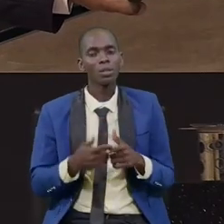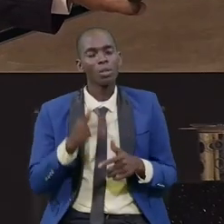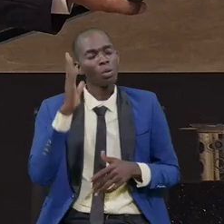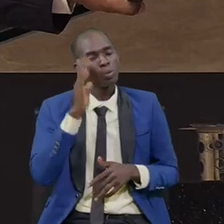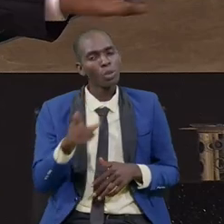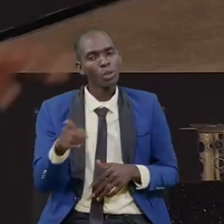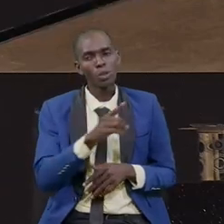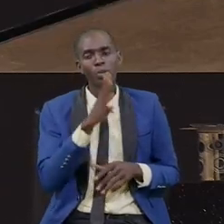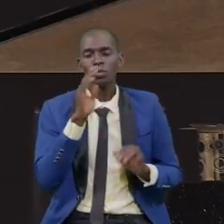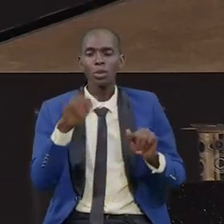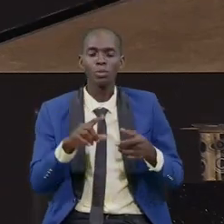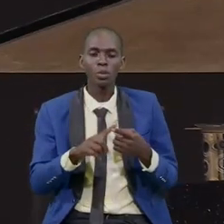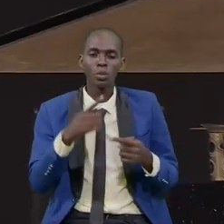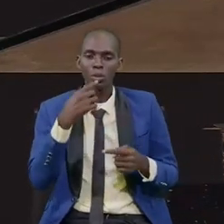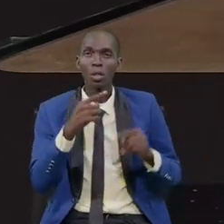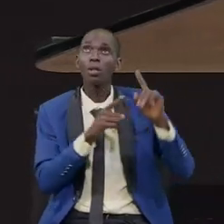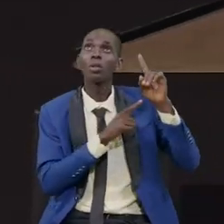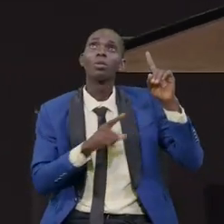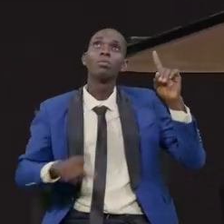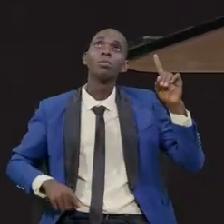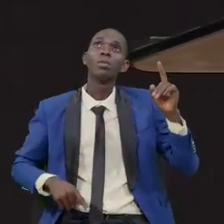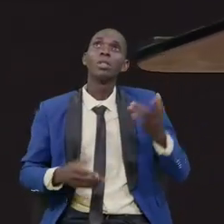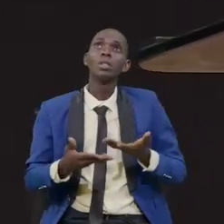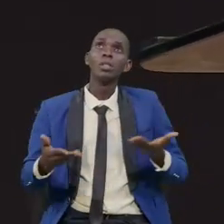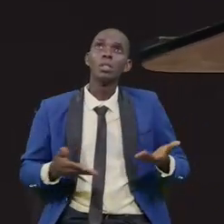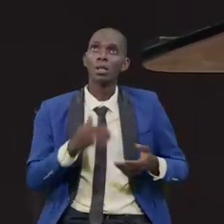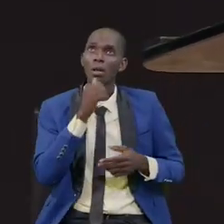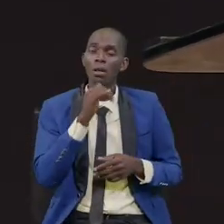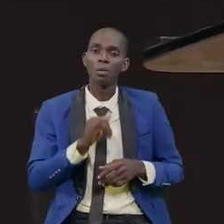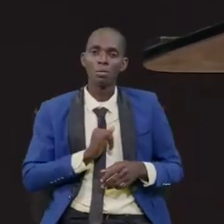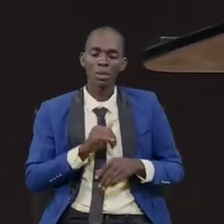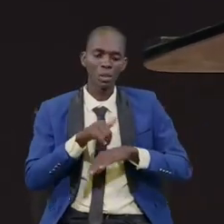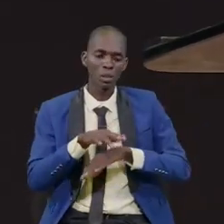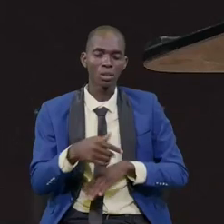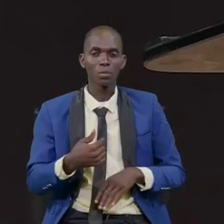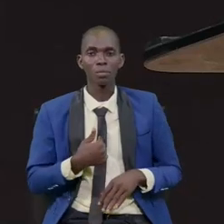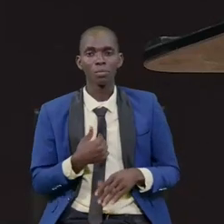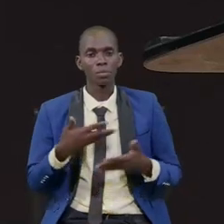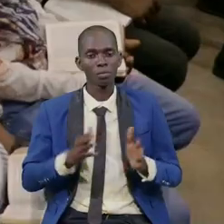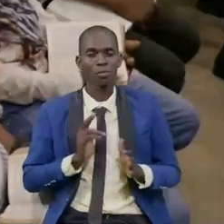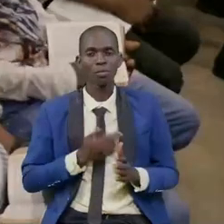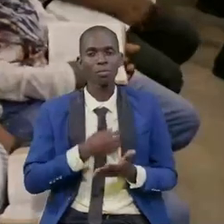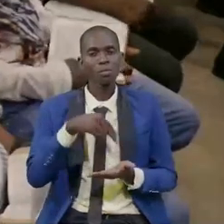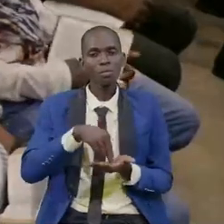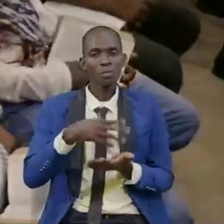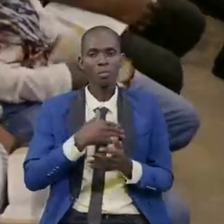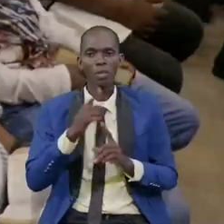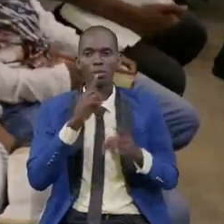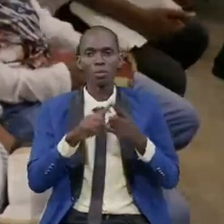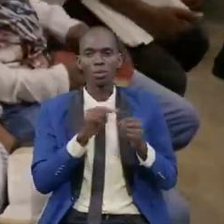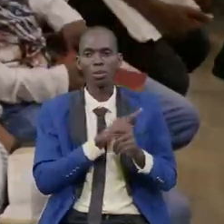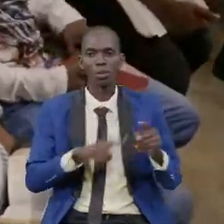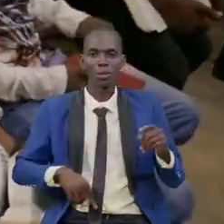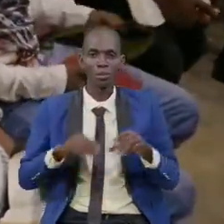nous serons en mesure de dire, Seigneur, me voici, envoie-moi. Tenons-nous debout maintenant et prions le